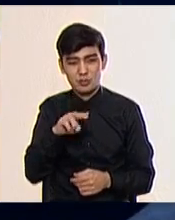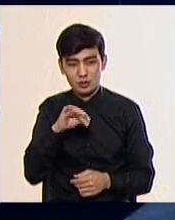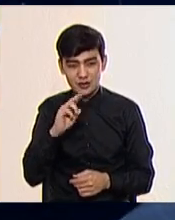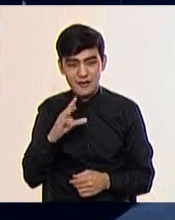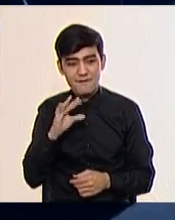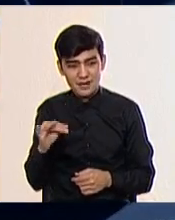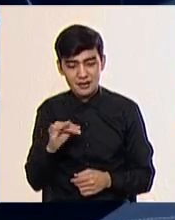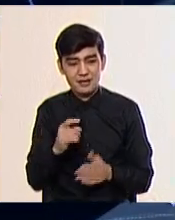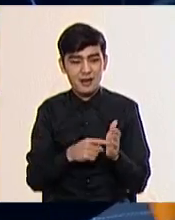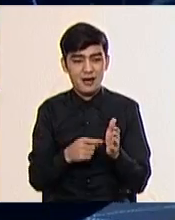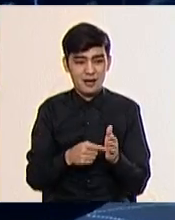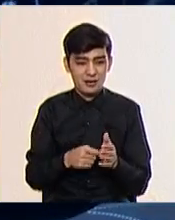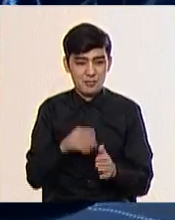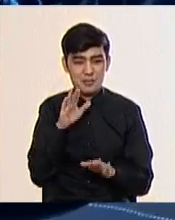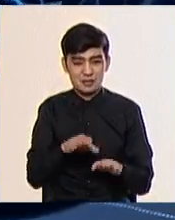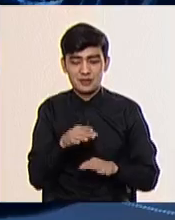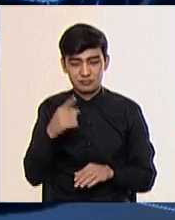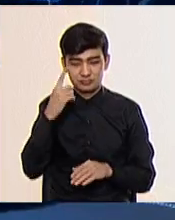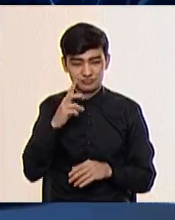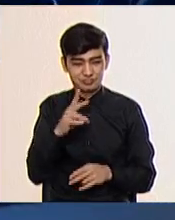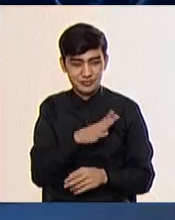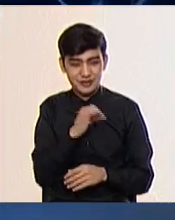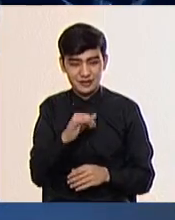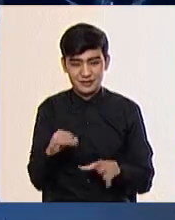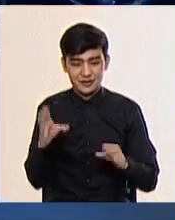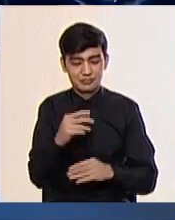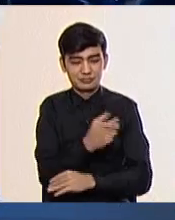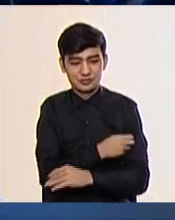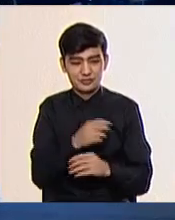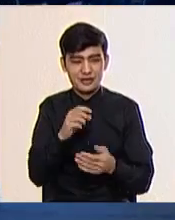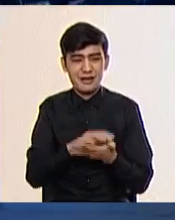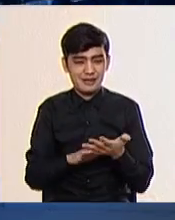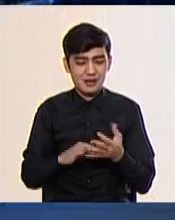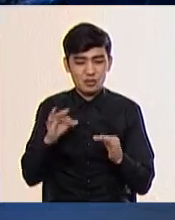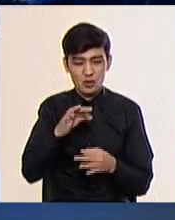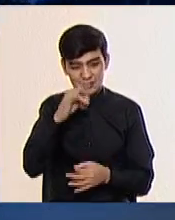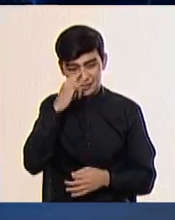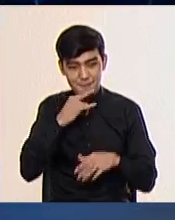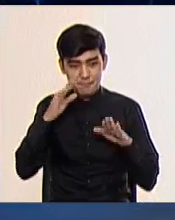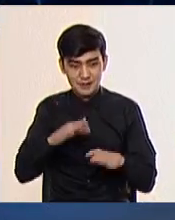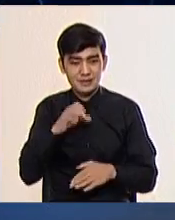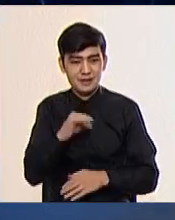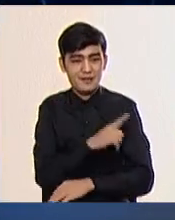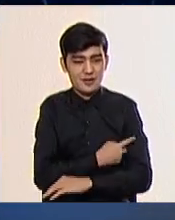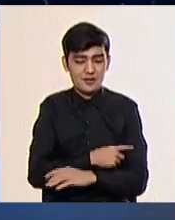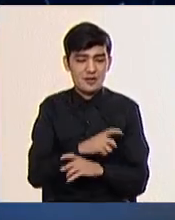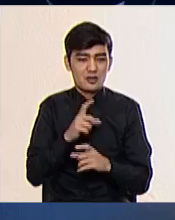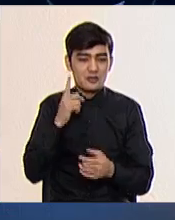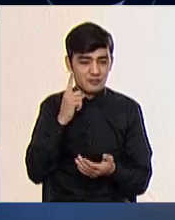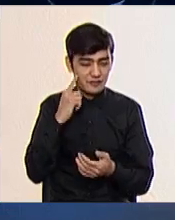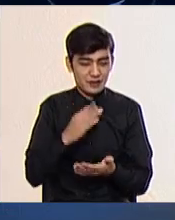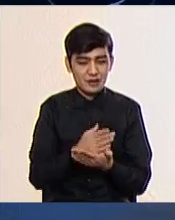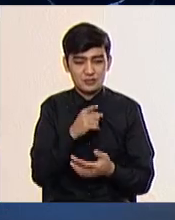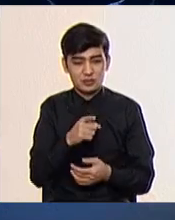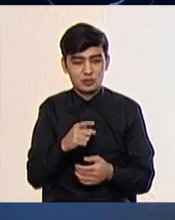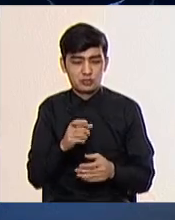Ви» карагандинского производства. Препарат прошел процедуру регистрации на территории Казахстана. Медики уверяют, что она эффективна